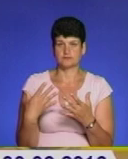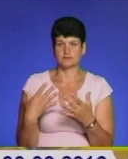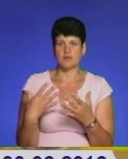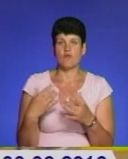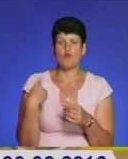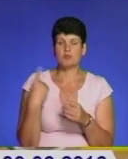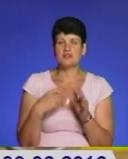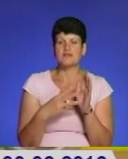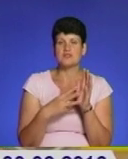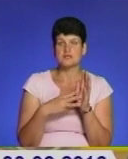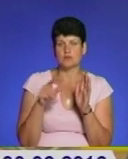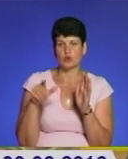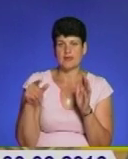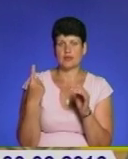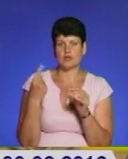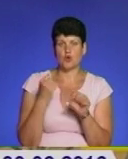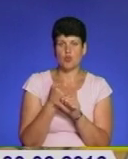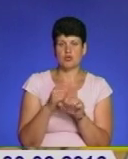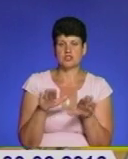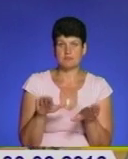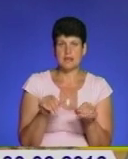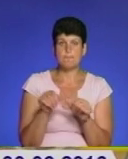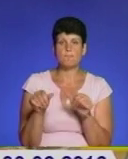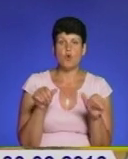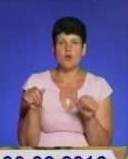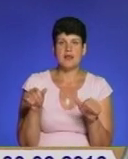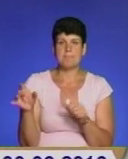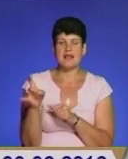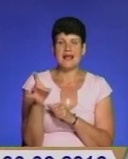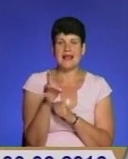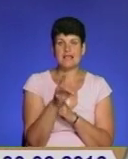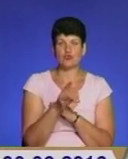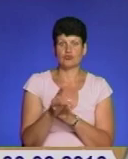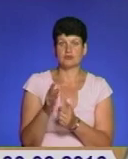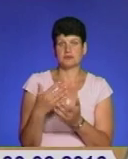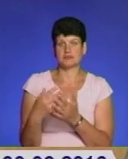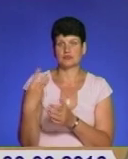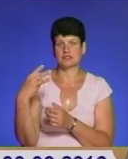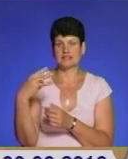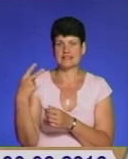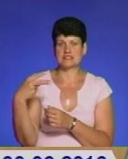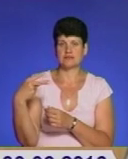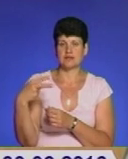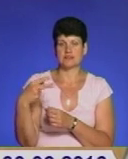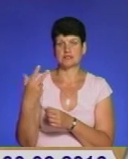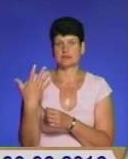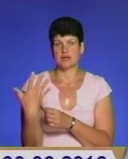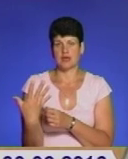8 осіб, а по окремих районах воно доходить до 30,